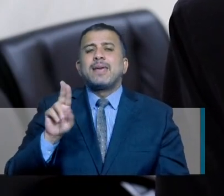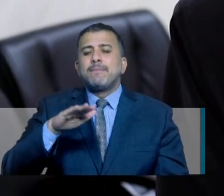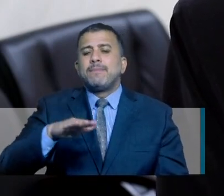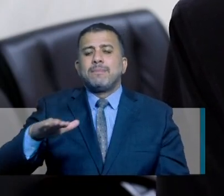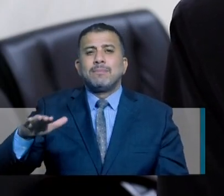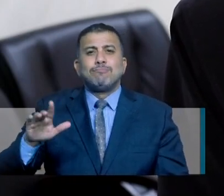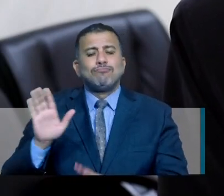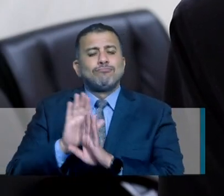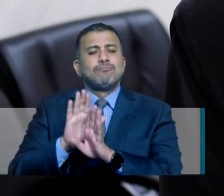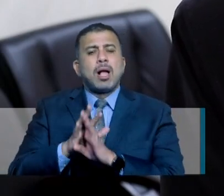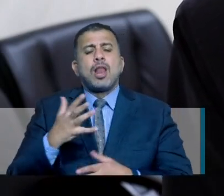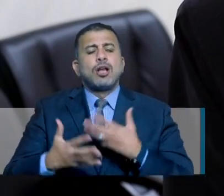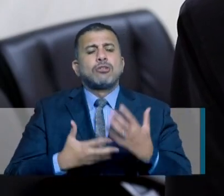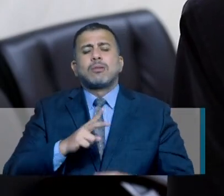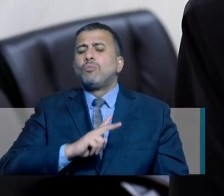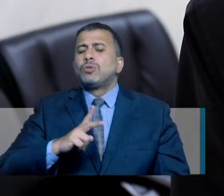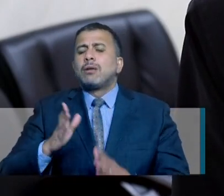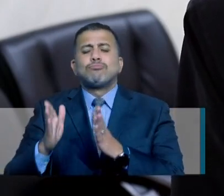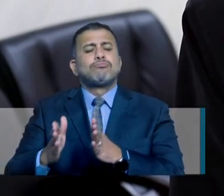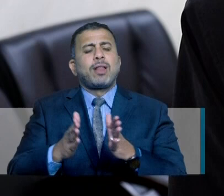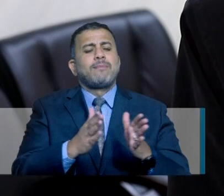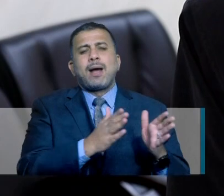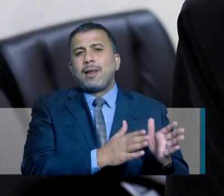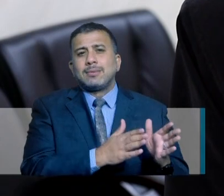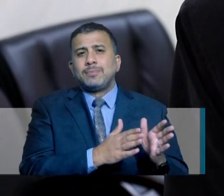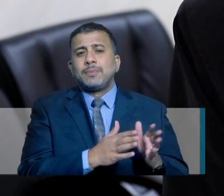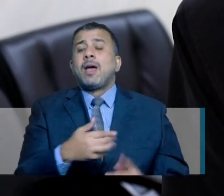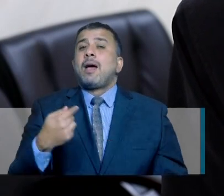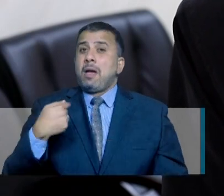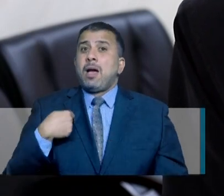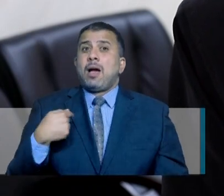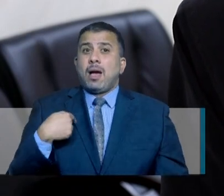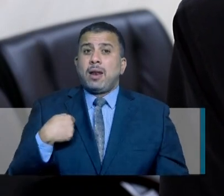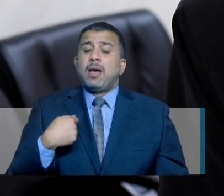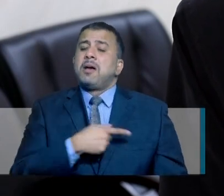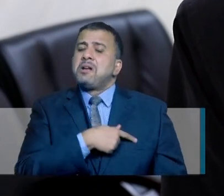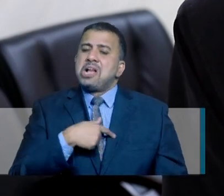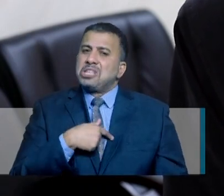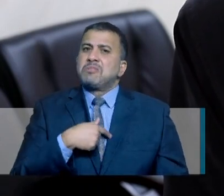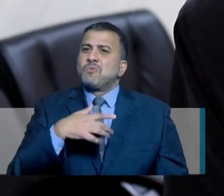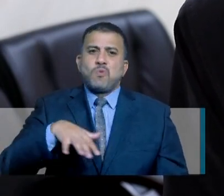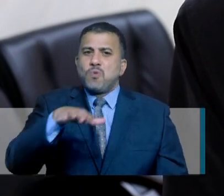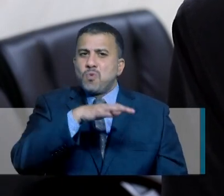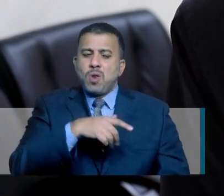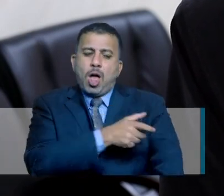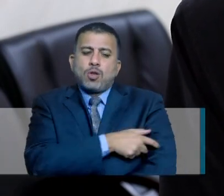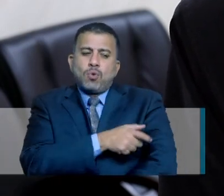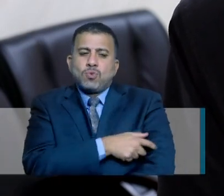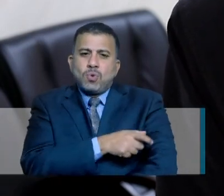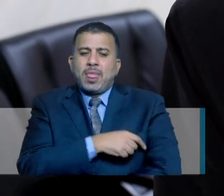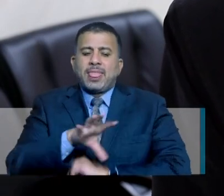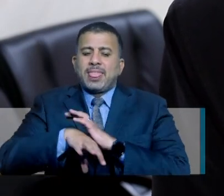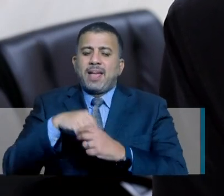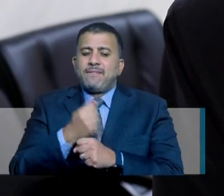تنفيذ نشاطات متعدده في مختلف المجالات فانا يعني باسمي وباسم زملائي اعضاء اللجنه